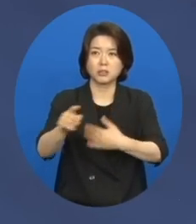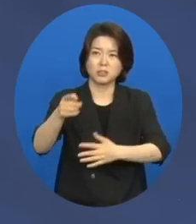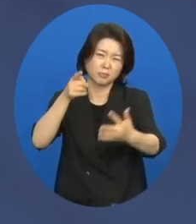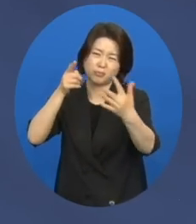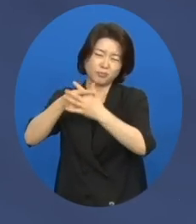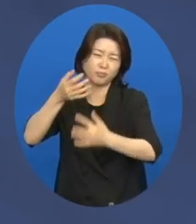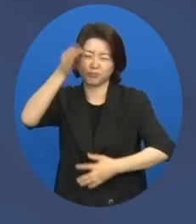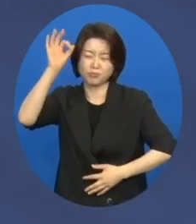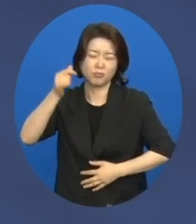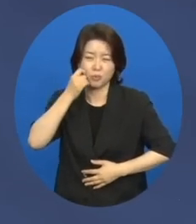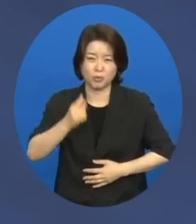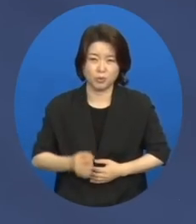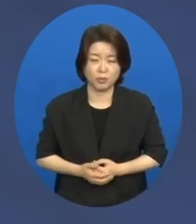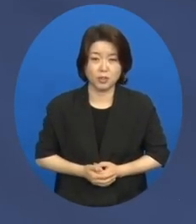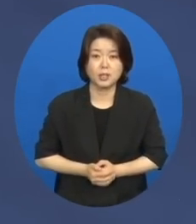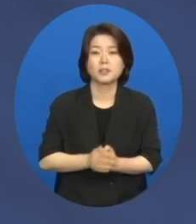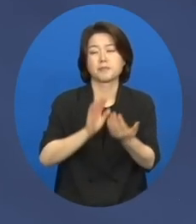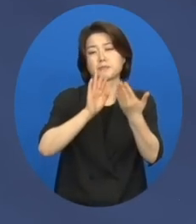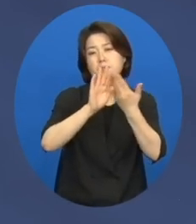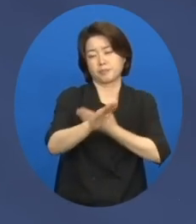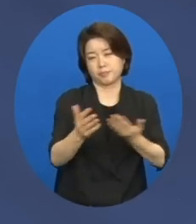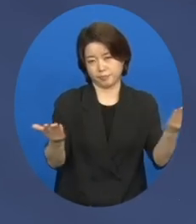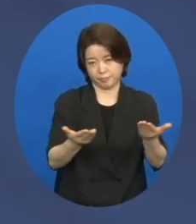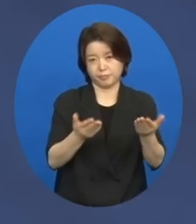없었어요. 그리고 그 이후에 일어난 일